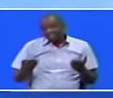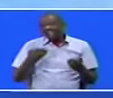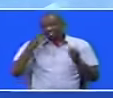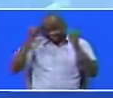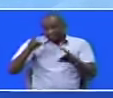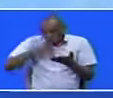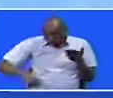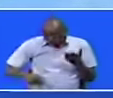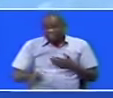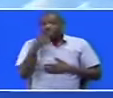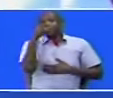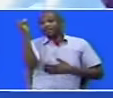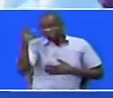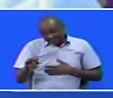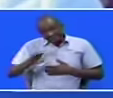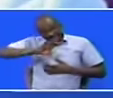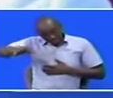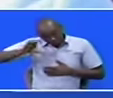kwamba 20 iende county,